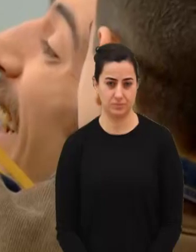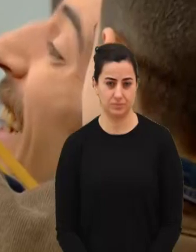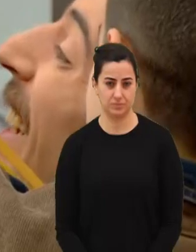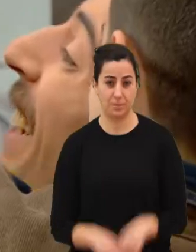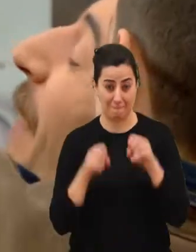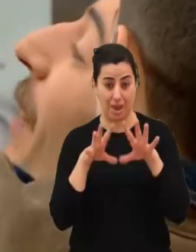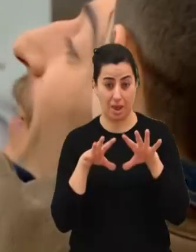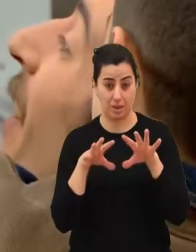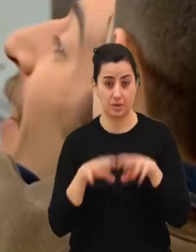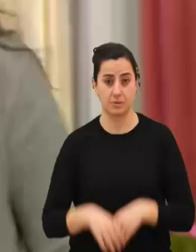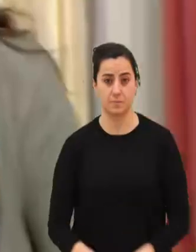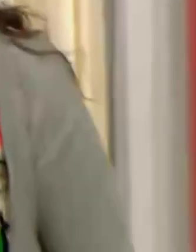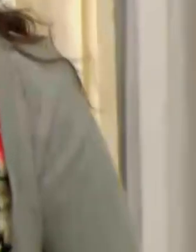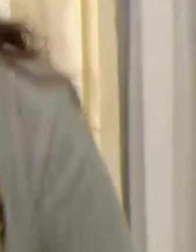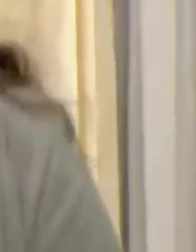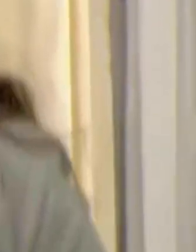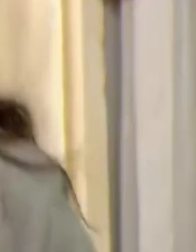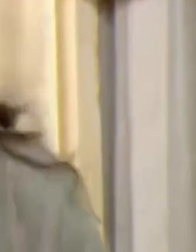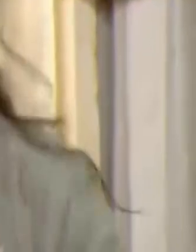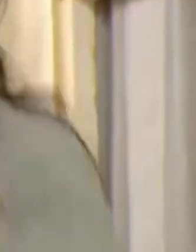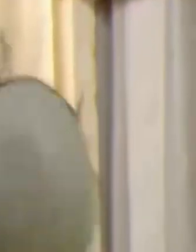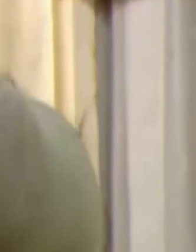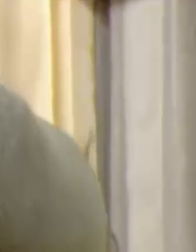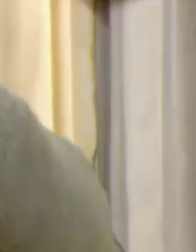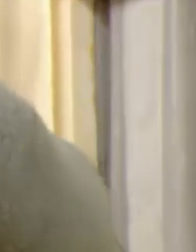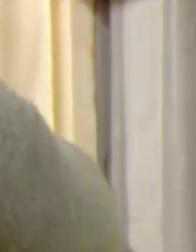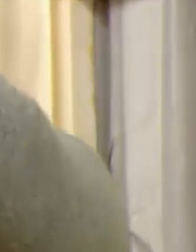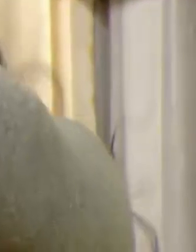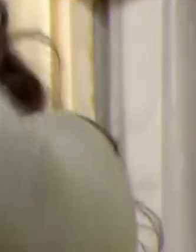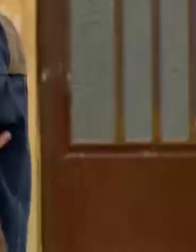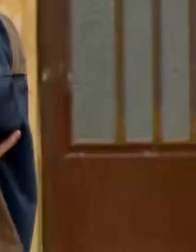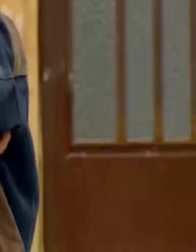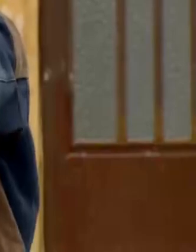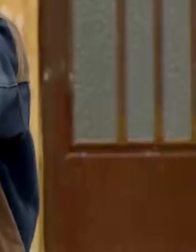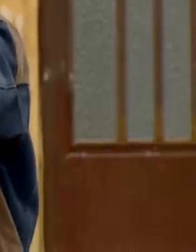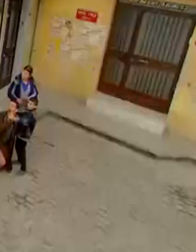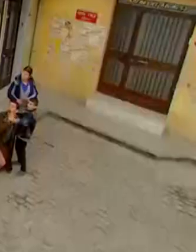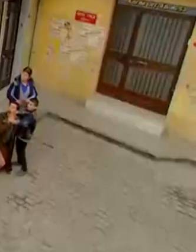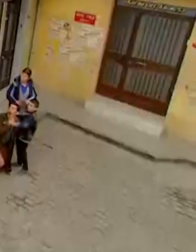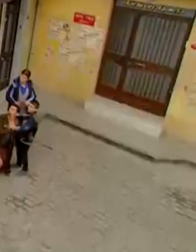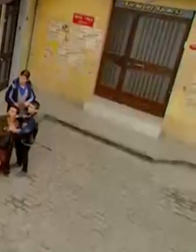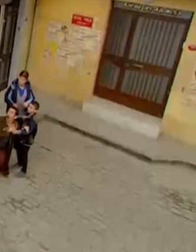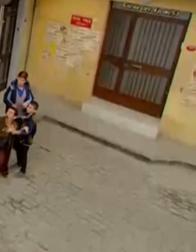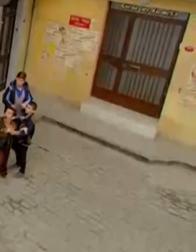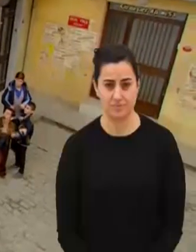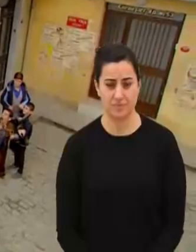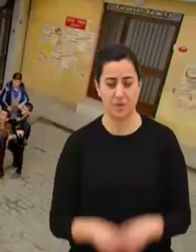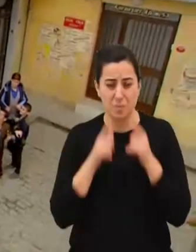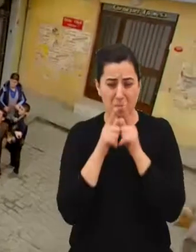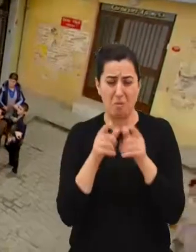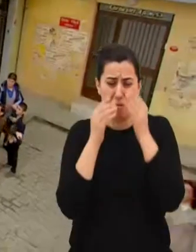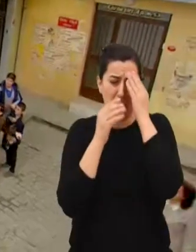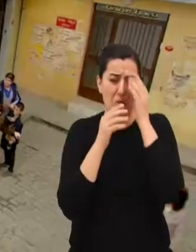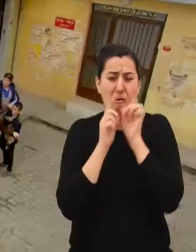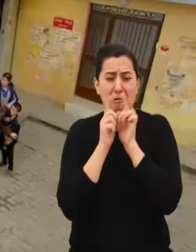Bırak. Balkondaki Nurten'i fark etmediler. Taş ona doğru ilerleyip gözüne çarptı. Nurten acıyla yüzünü tutuyor.